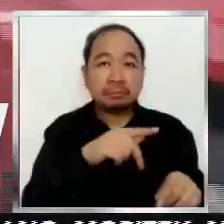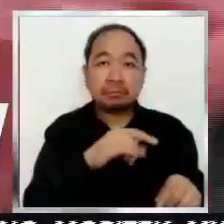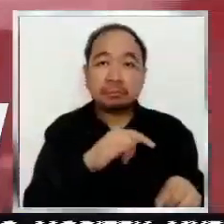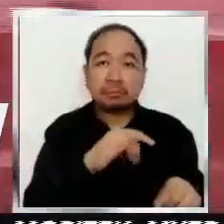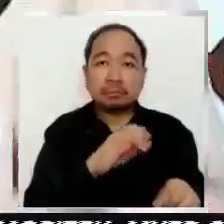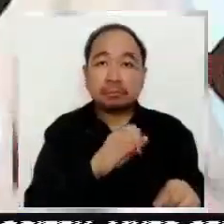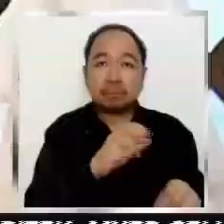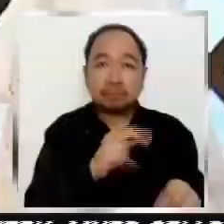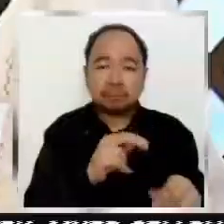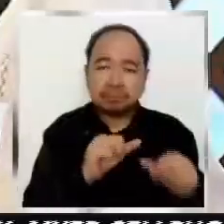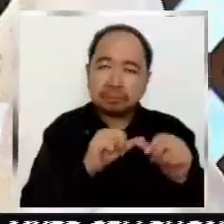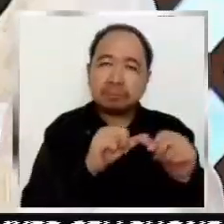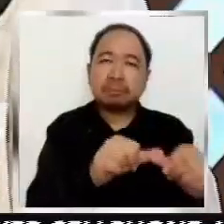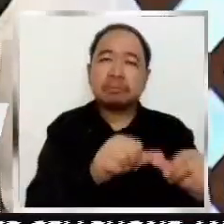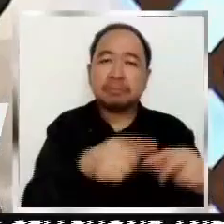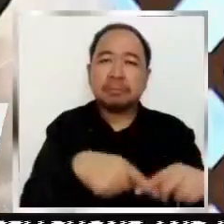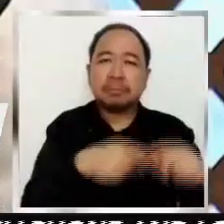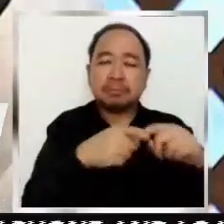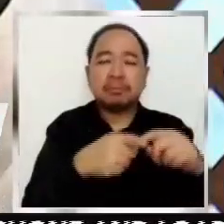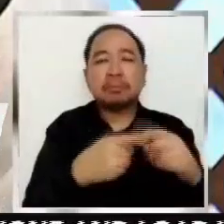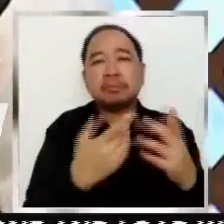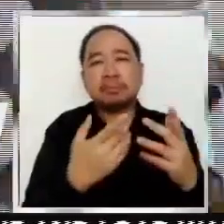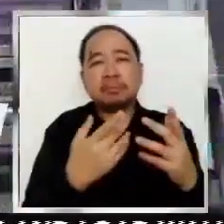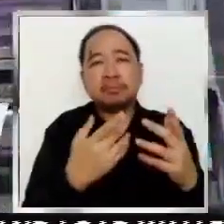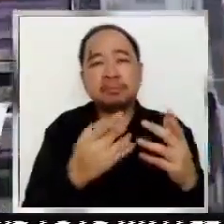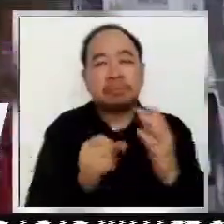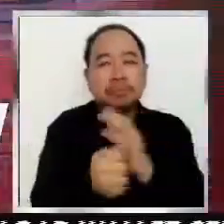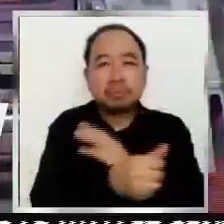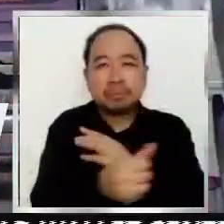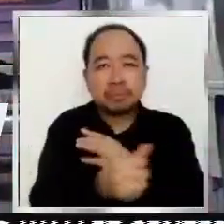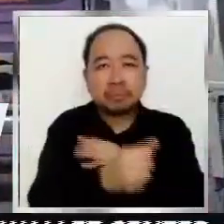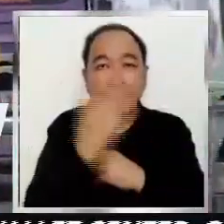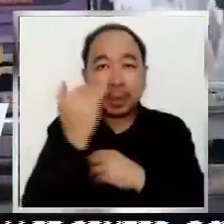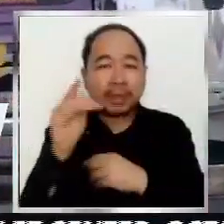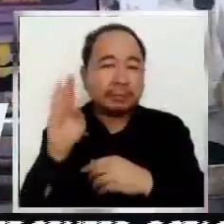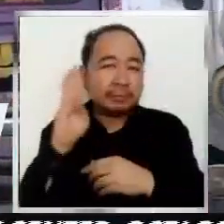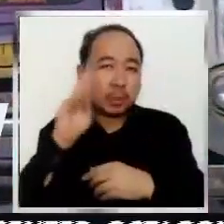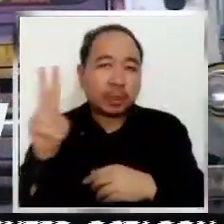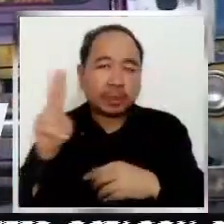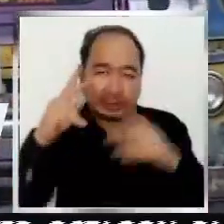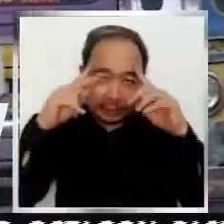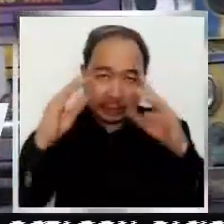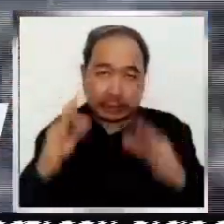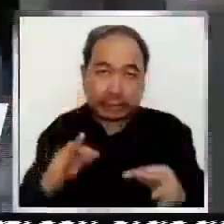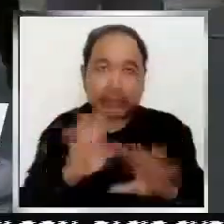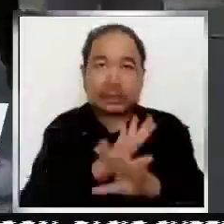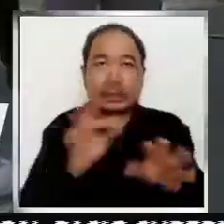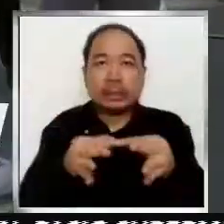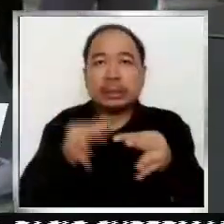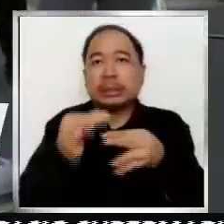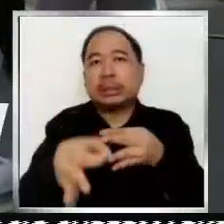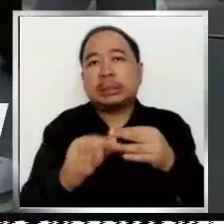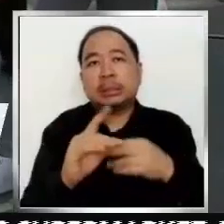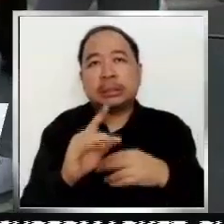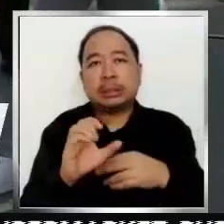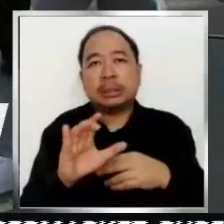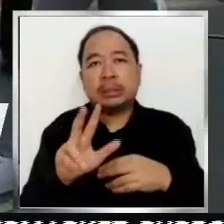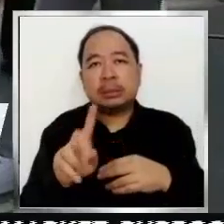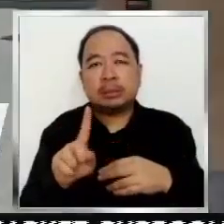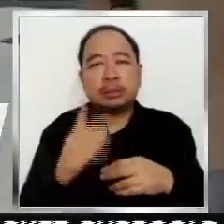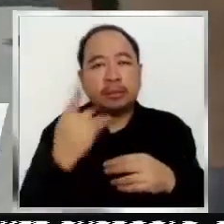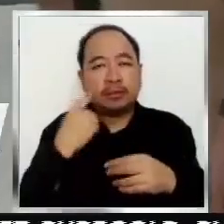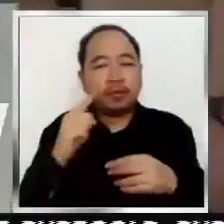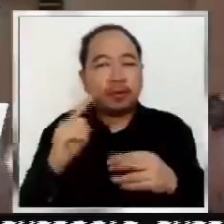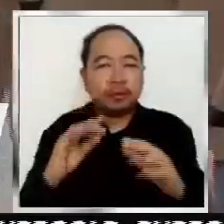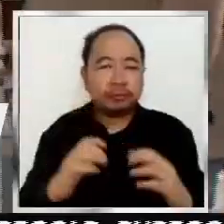tigil pasada, lalo't nagdesisyon na si Pangulong Bongbong Marcos na huwag iurong ang December 31 deadline para makapag-consolidate o